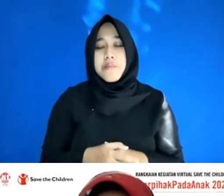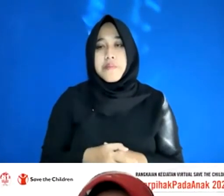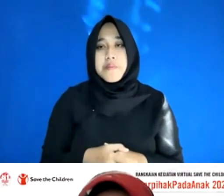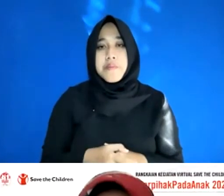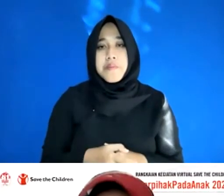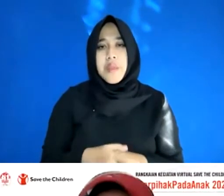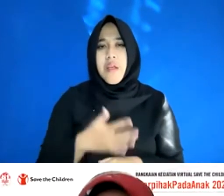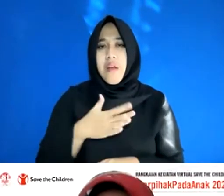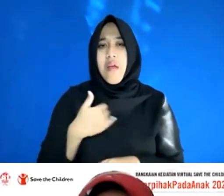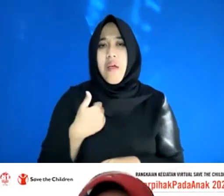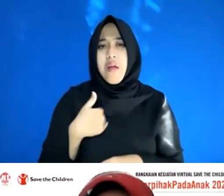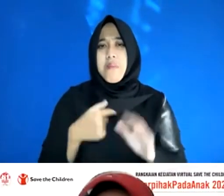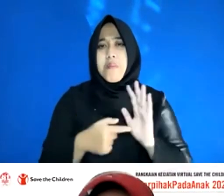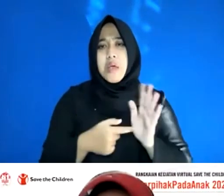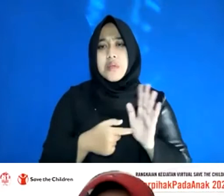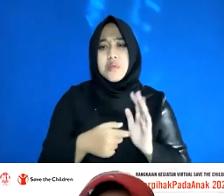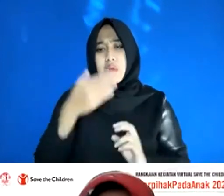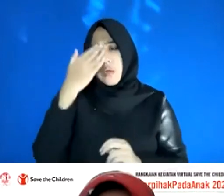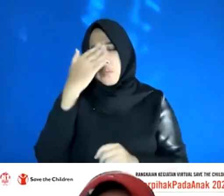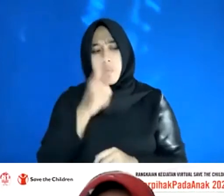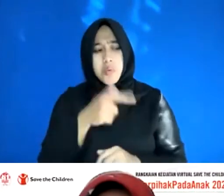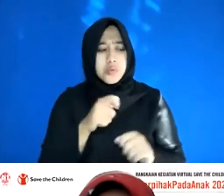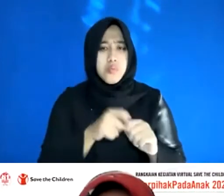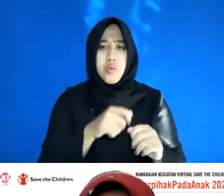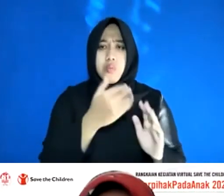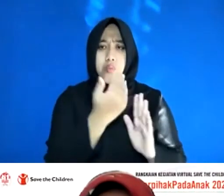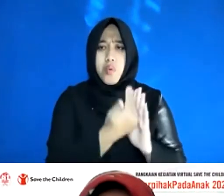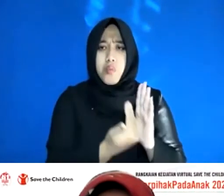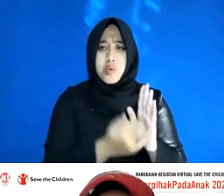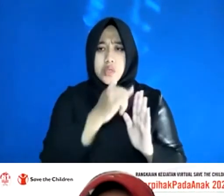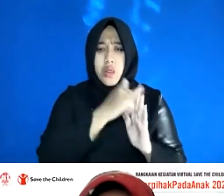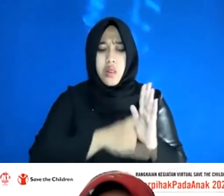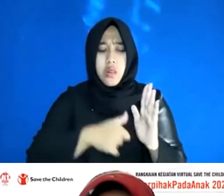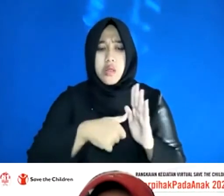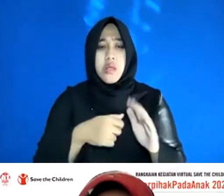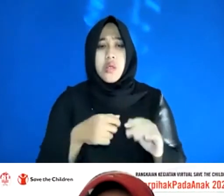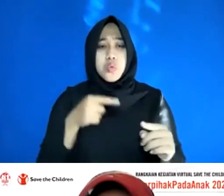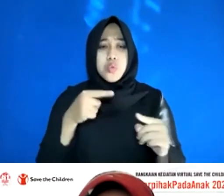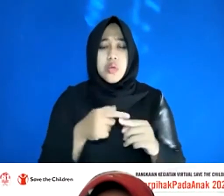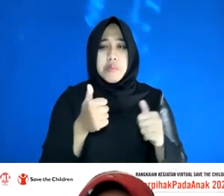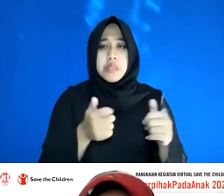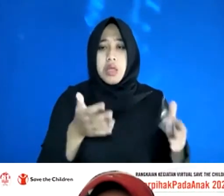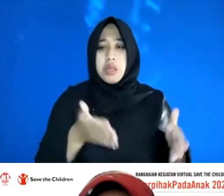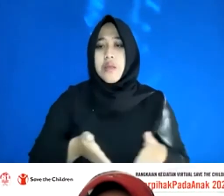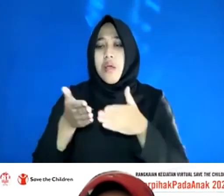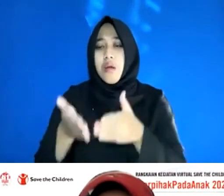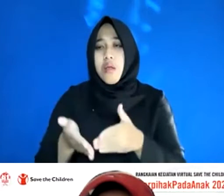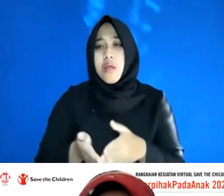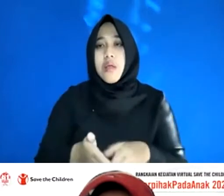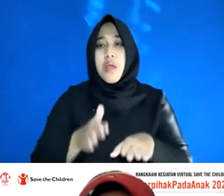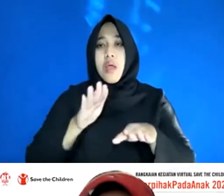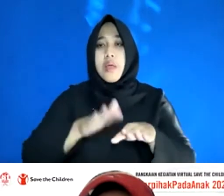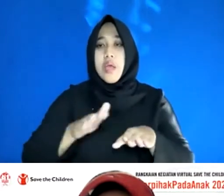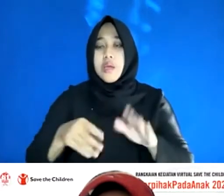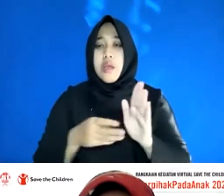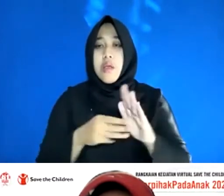kadang ada juga mahasiswa yang kenapa harus buat proposal? Proposal itu sebenarnya supaya kita bisa terarah saja. Dan adik-adik meskipun